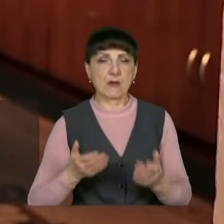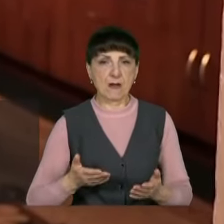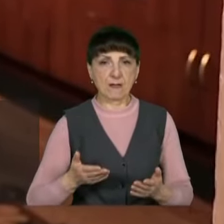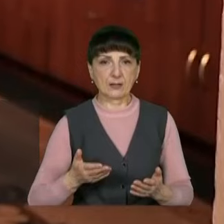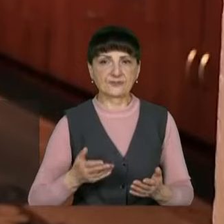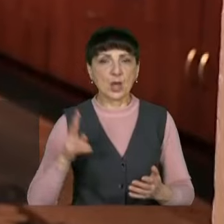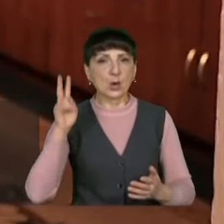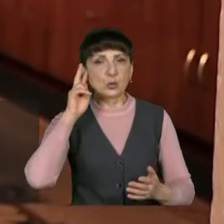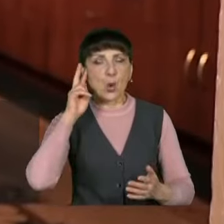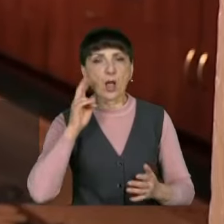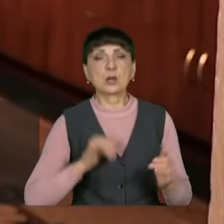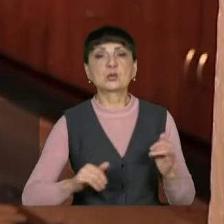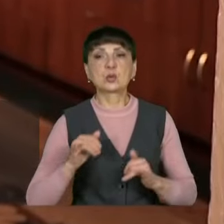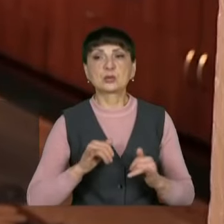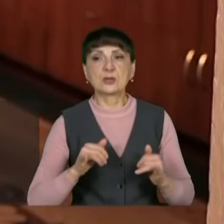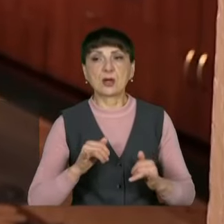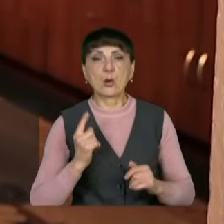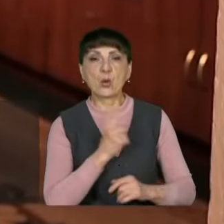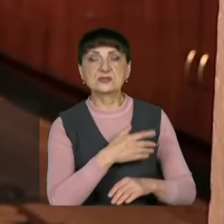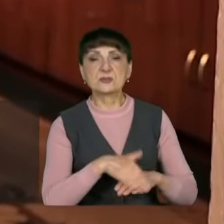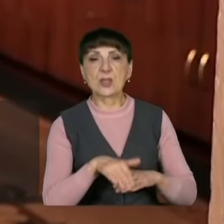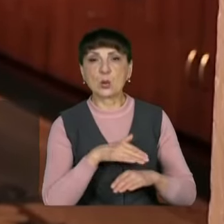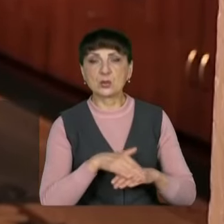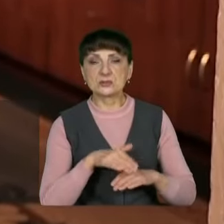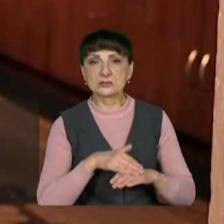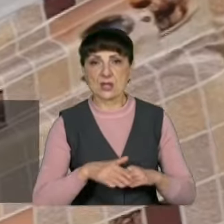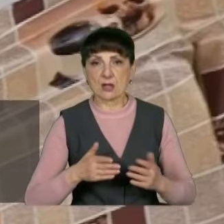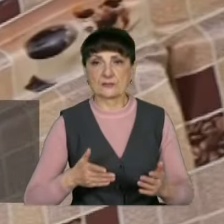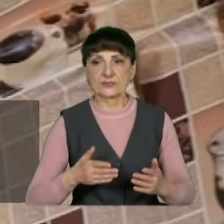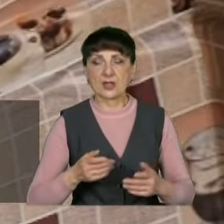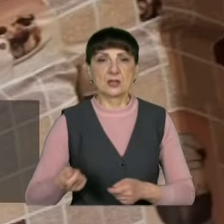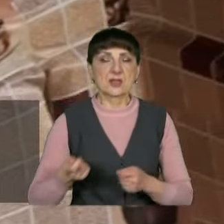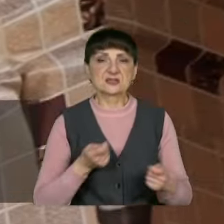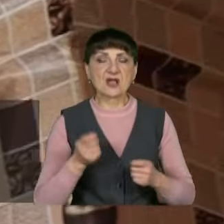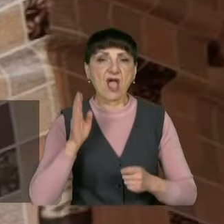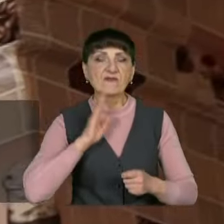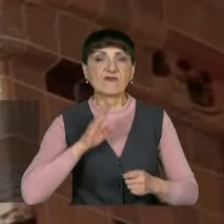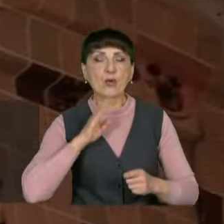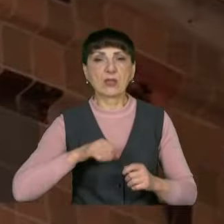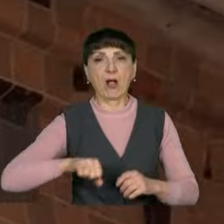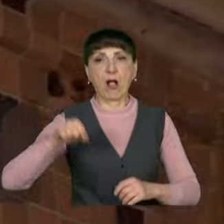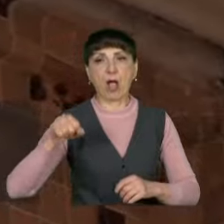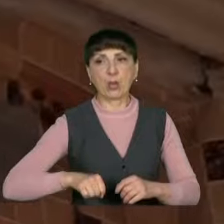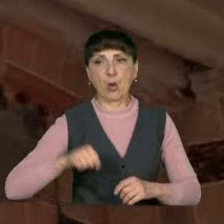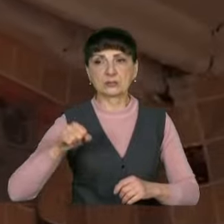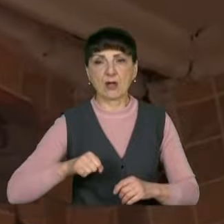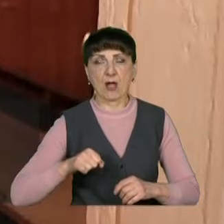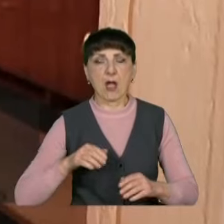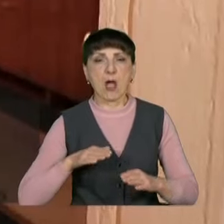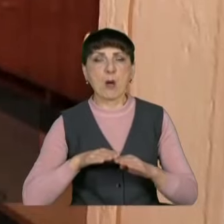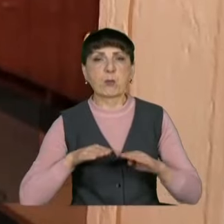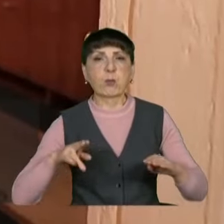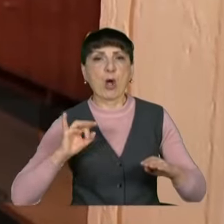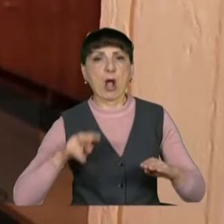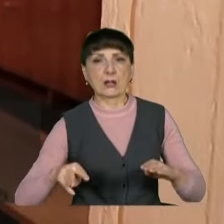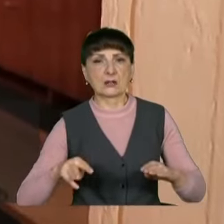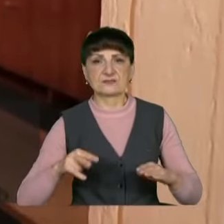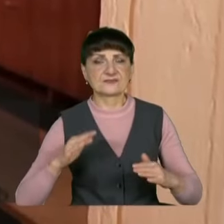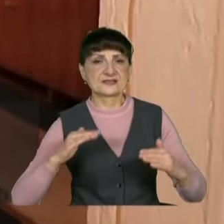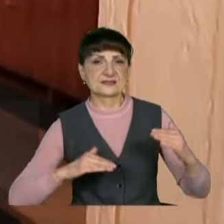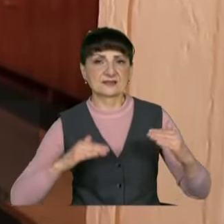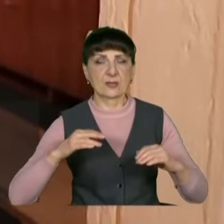в туалет, извините, пожалуйста, ходим на улицу, таскаем воду с колонки. Полы скрипят, потому что в любой